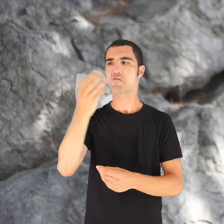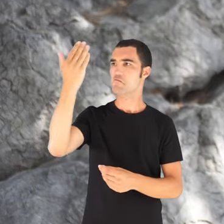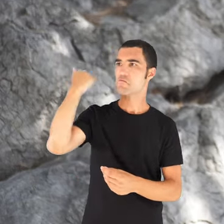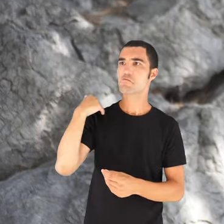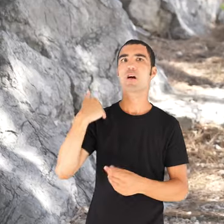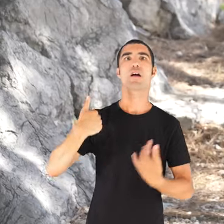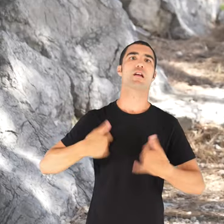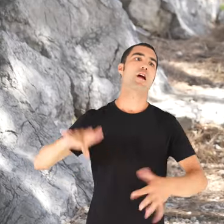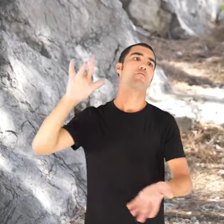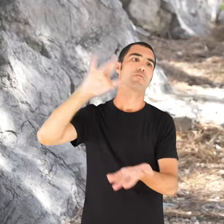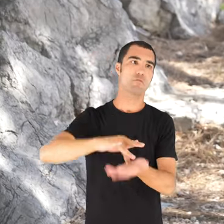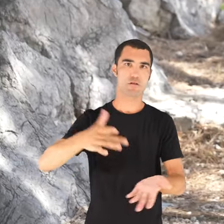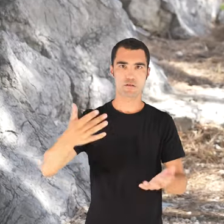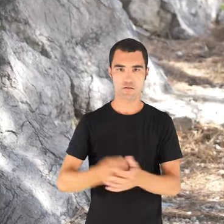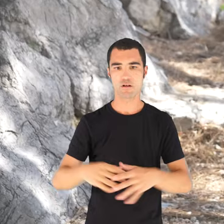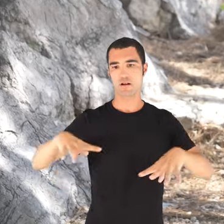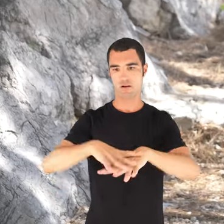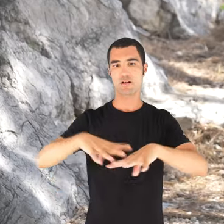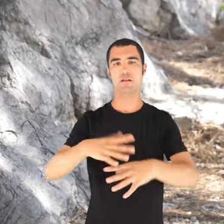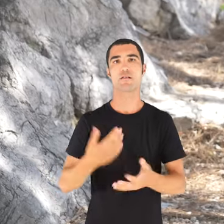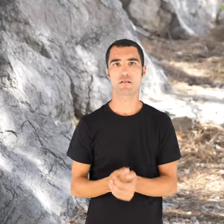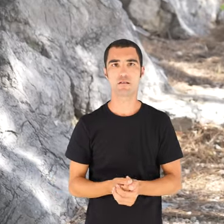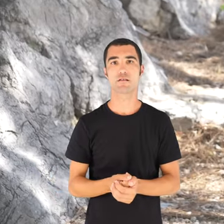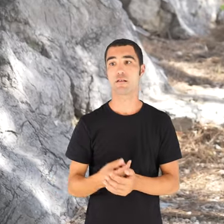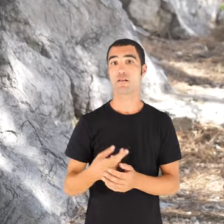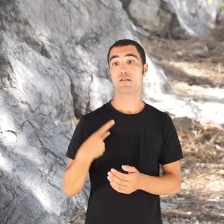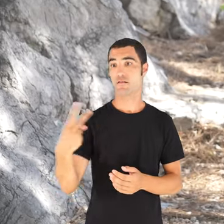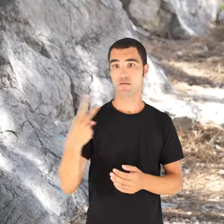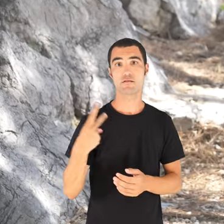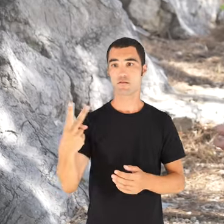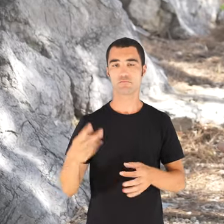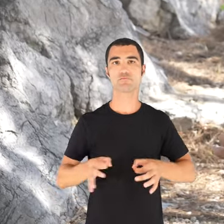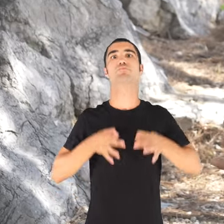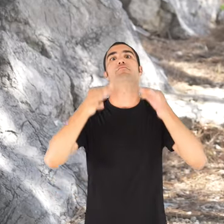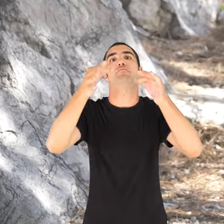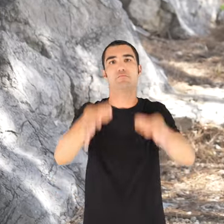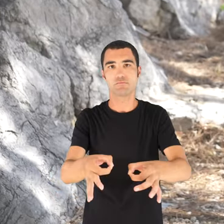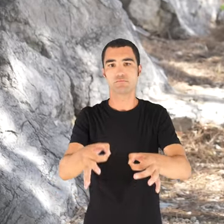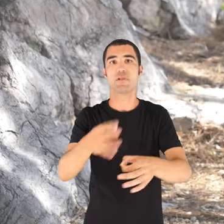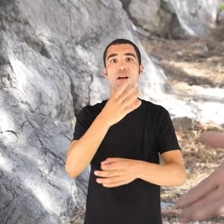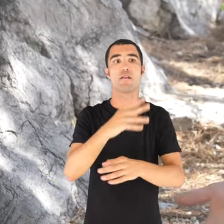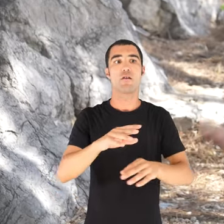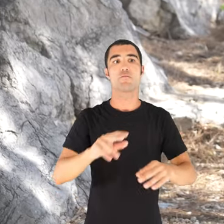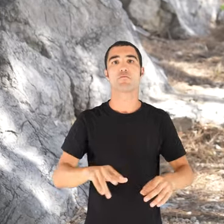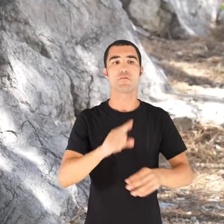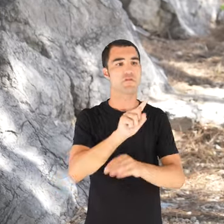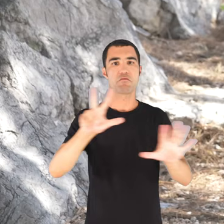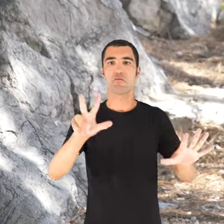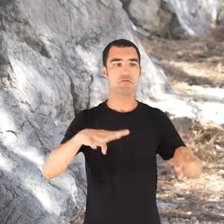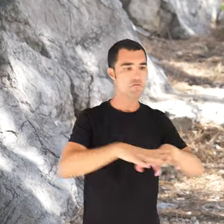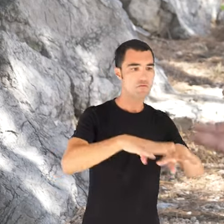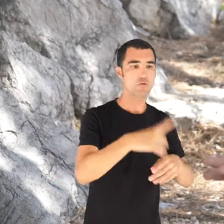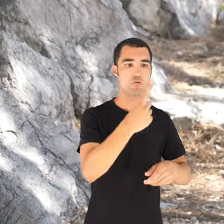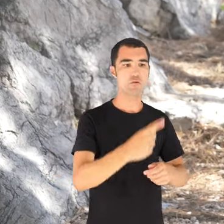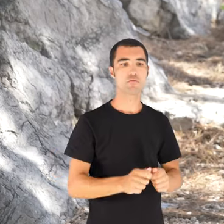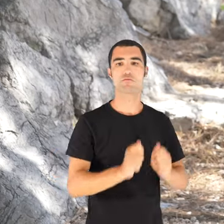ben hora, que jo també n'arreglo. O sigui, tots dos arribam, hi ha dues xarxes, una me